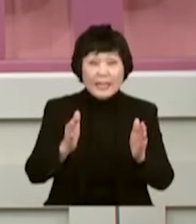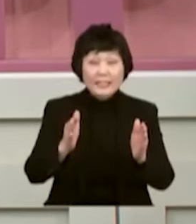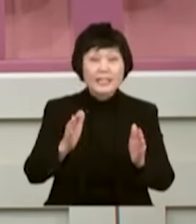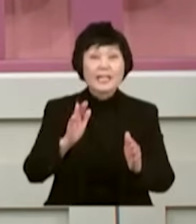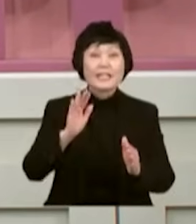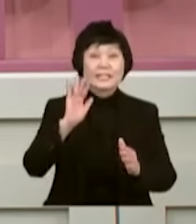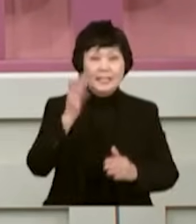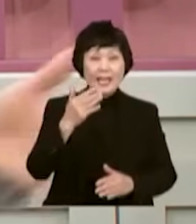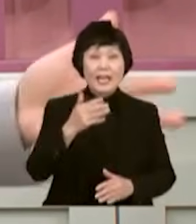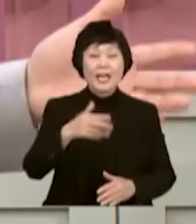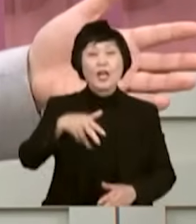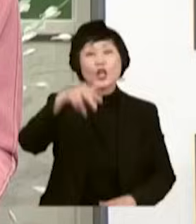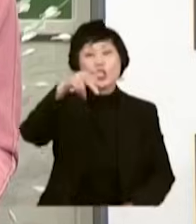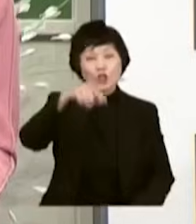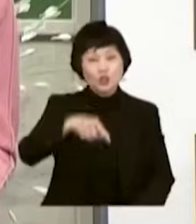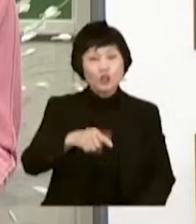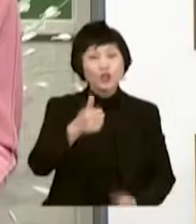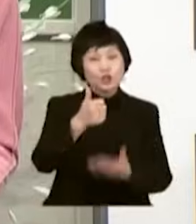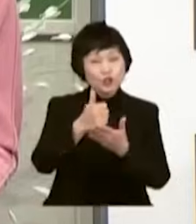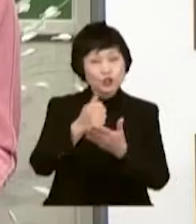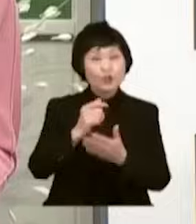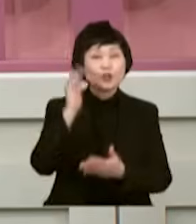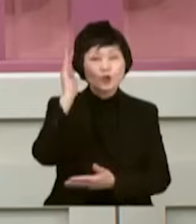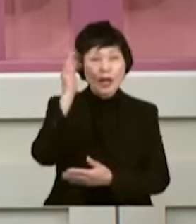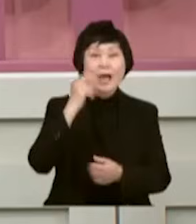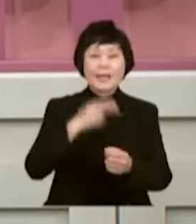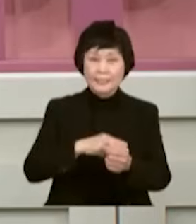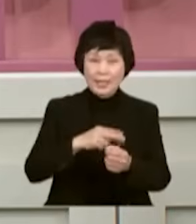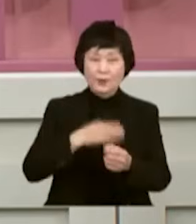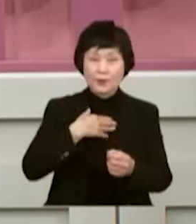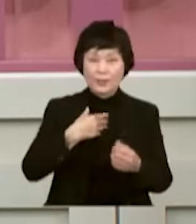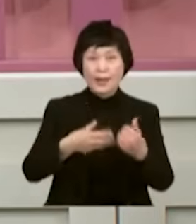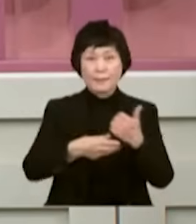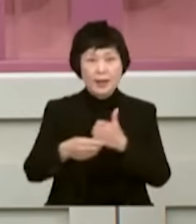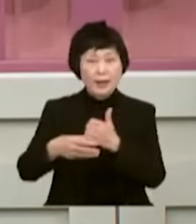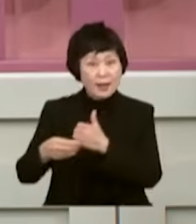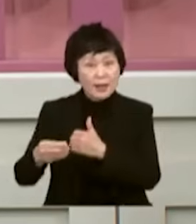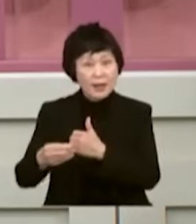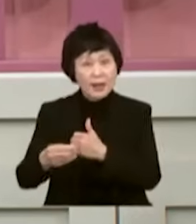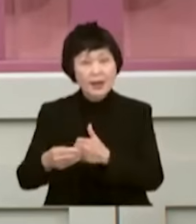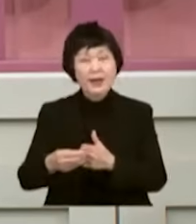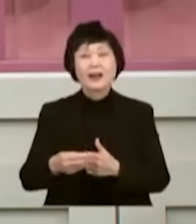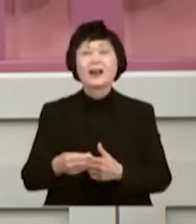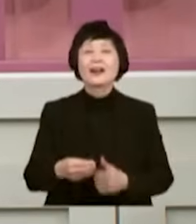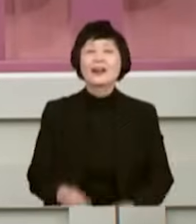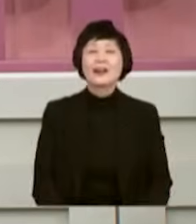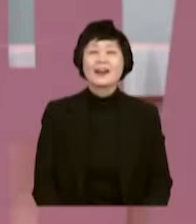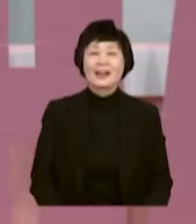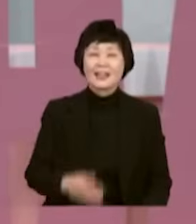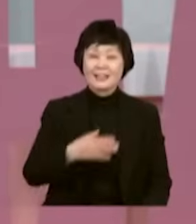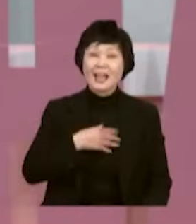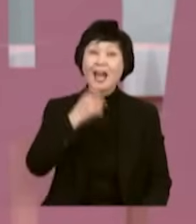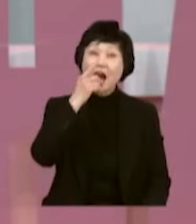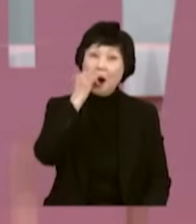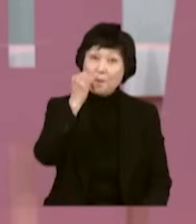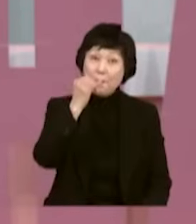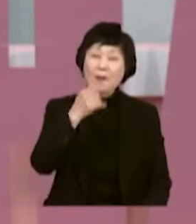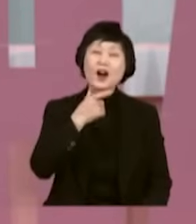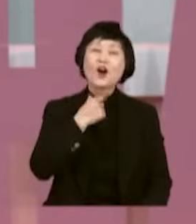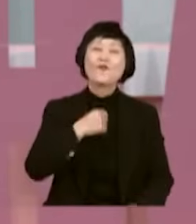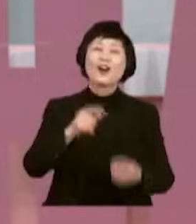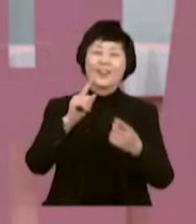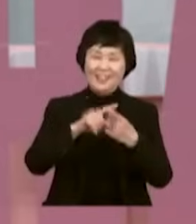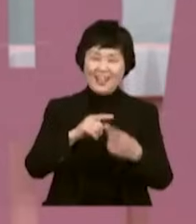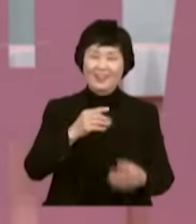목사를 주강사로다가 네. 예. 장경동 김은우 목사님께 네. 주강사로 나서 저를